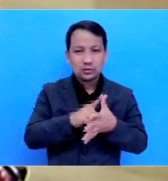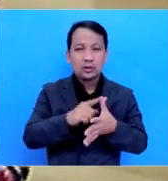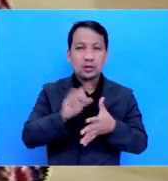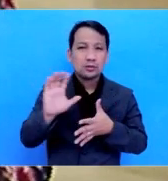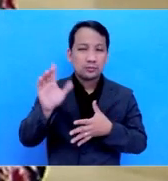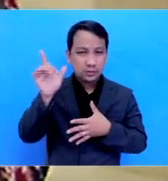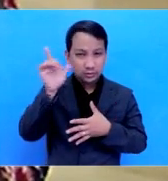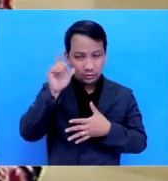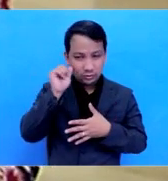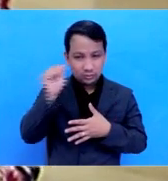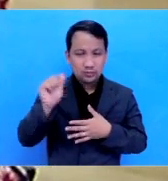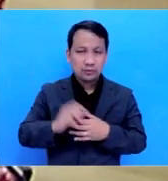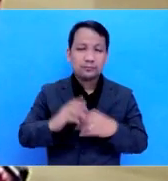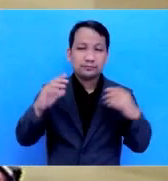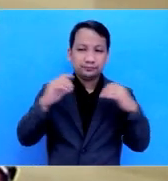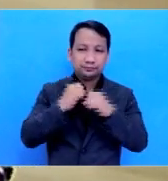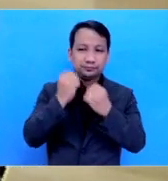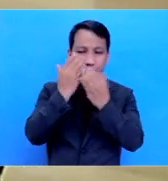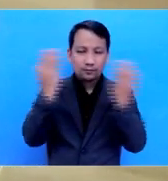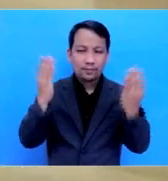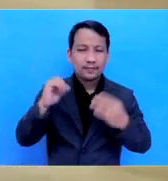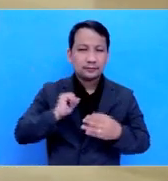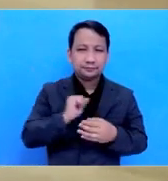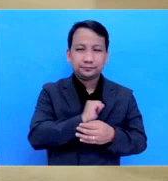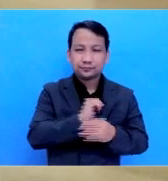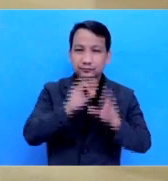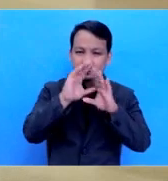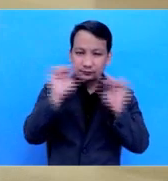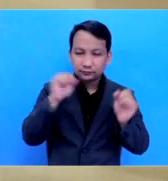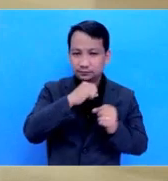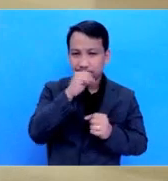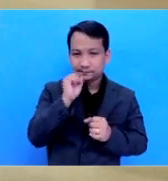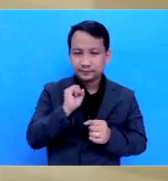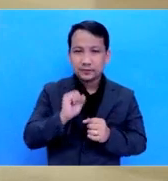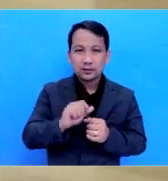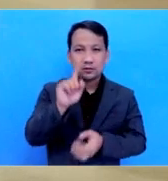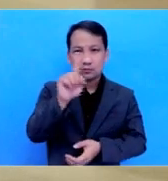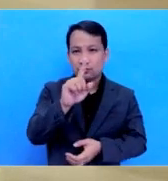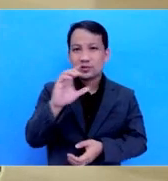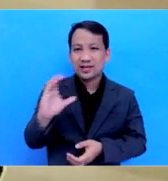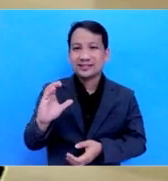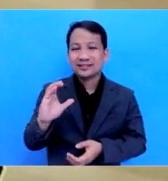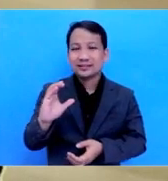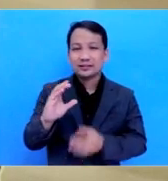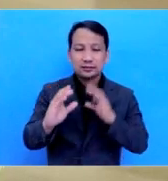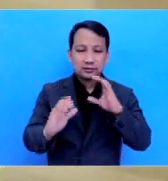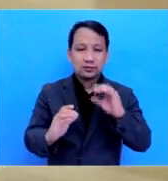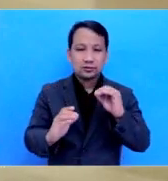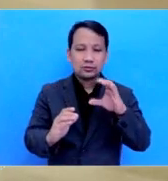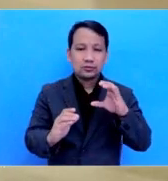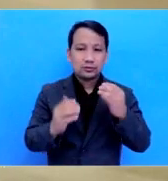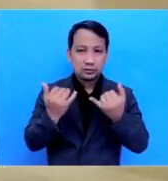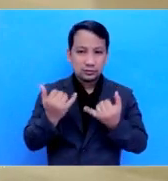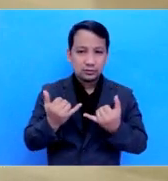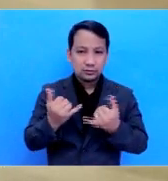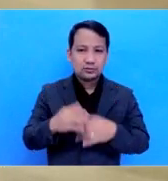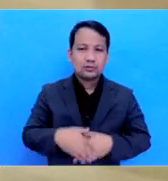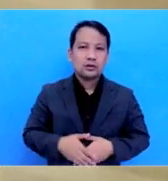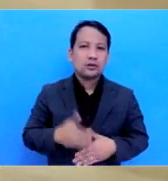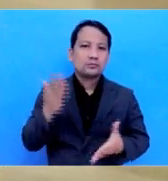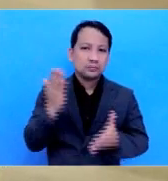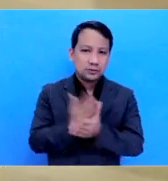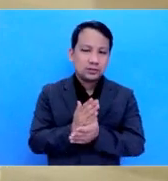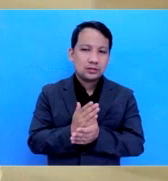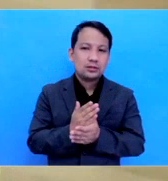Atienza. Julius, ang sinasabi ni Senate President Soto, basta makaisang daang COC sila by 10 p.m. tonight, stop sila and